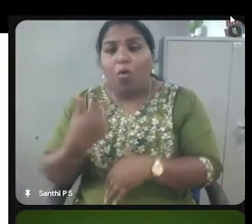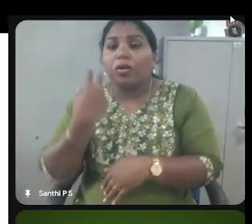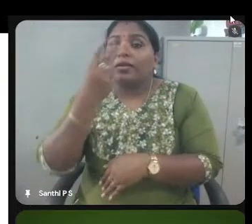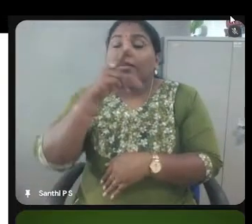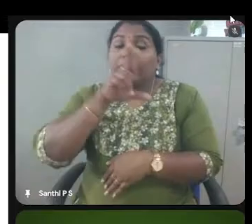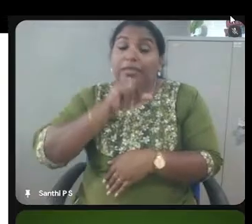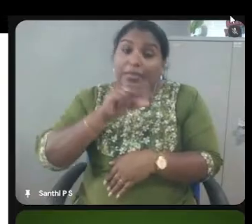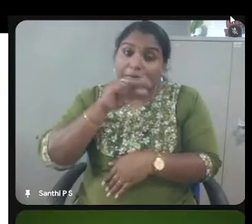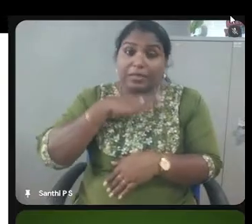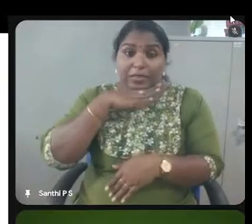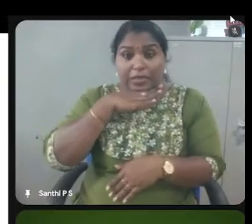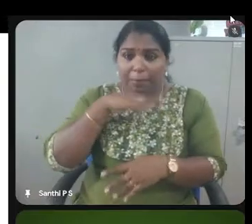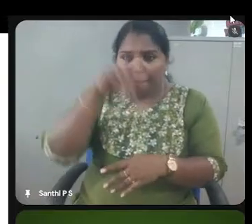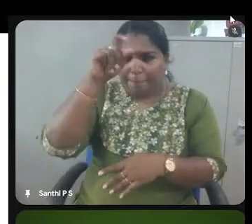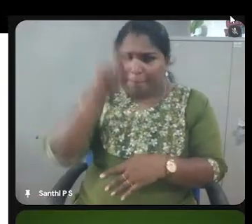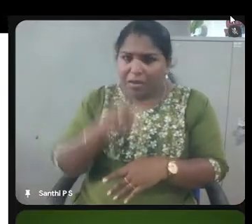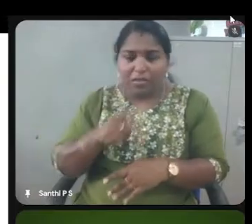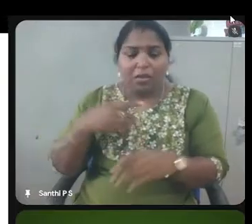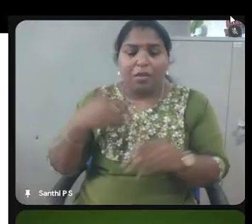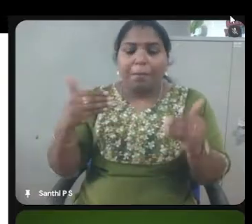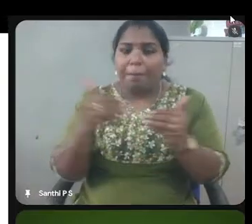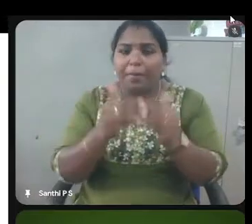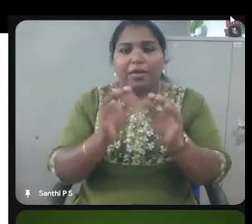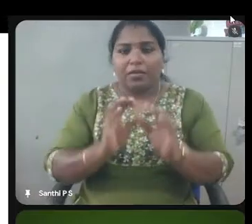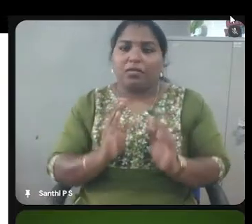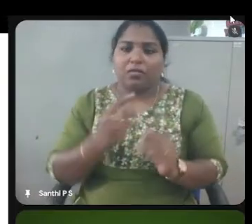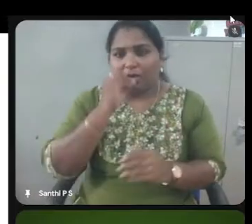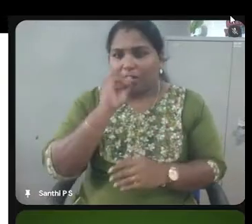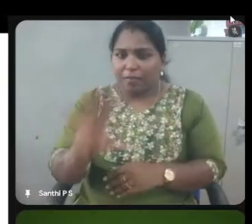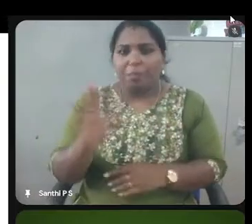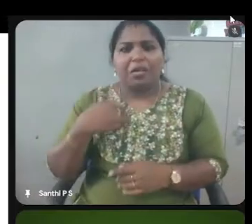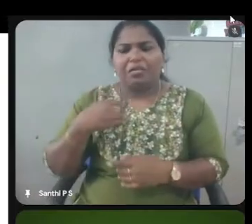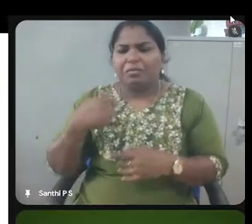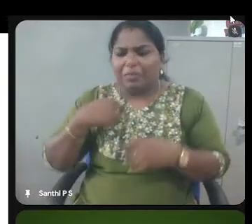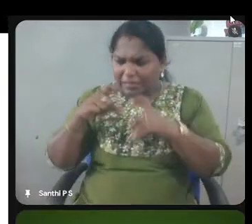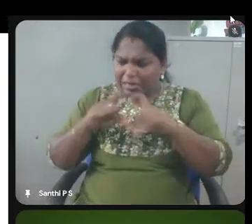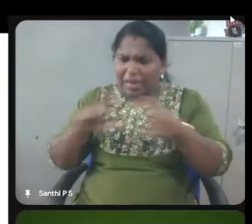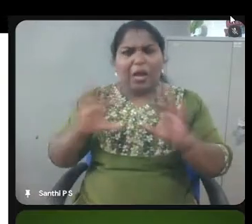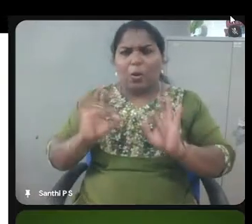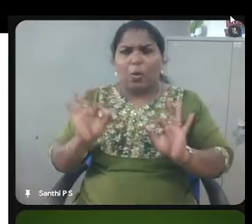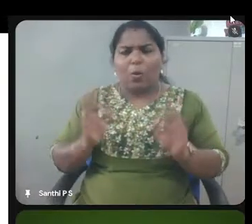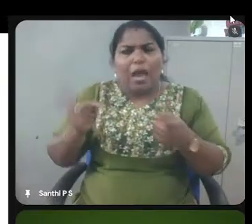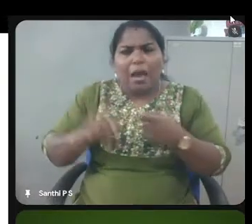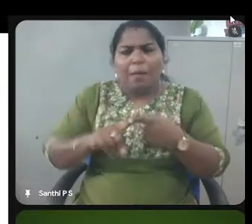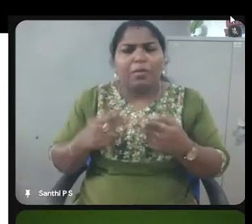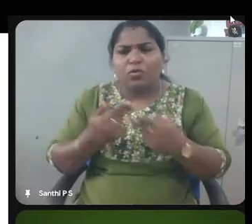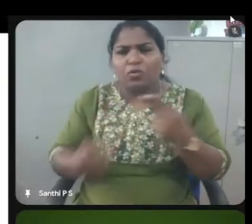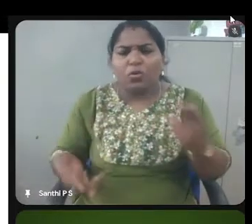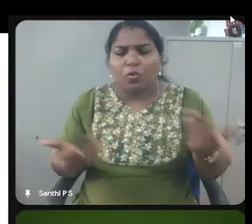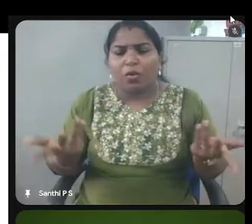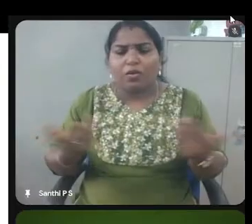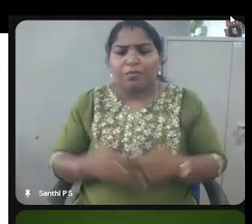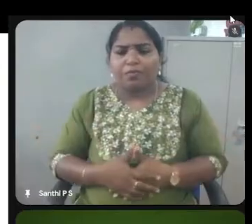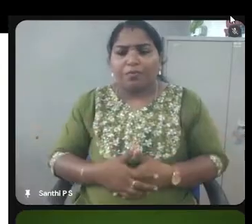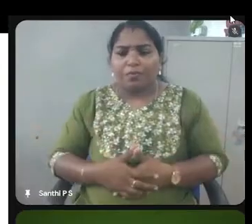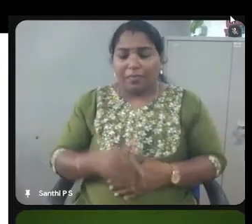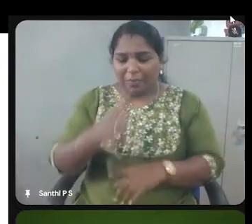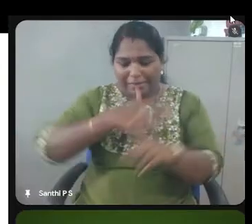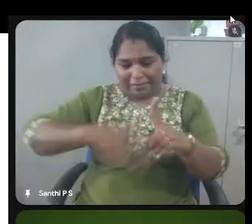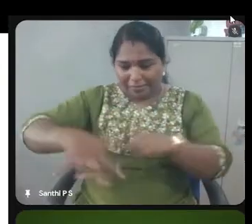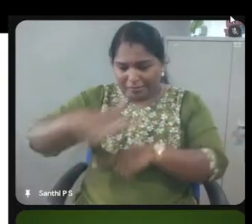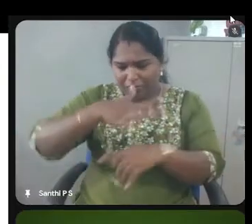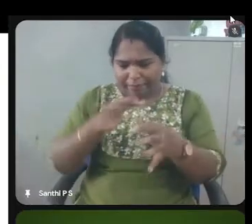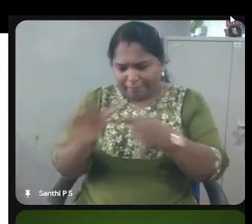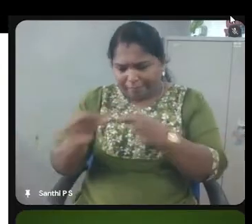വിടുക ചെയ്തത്. പക്ഷെ എനിക്ക് ഇതുവരേക്കും അതിനൊരു ക്ലാരിറ്റി കിട്ടിയില്ല. അതുകൊണ്ടാണ് ഞാൻ ഈ ഡൗട്ട് ചോദിച്ചത്. ഈ സിറ്റുവേഷൻ പറഞ്ഞിട്ട്